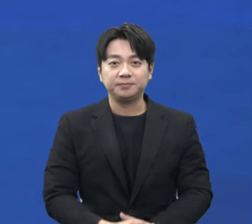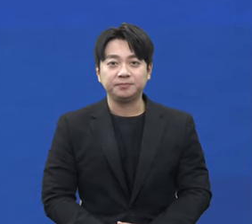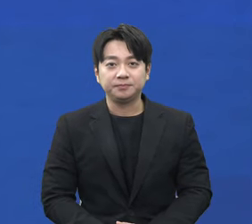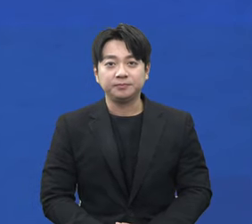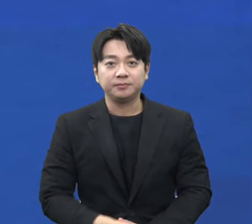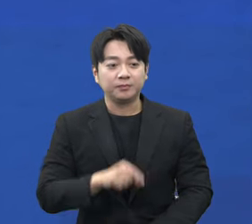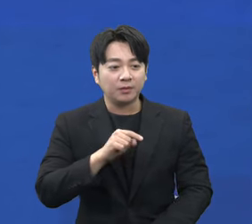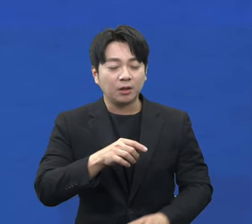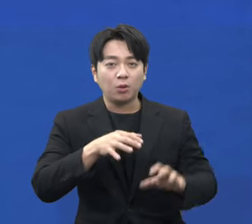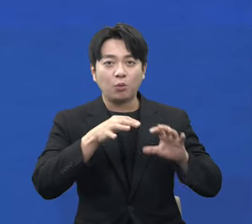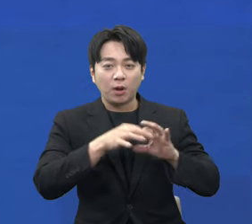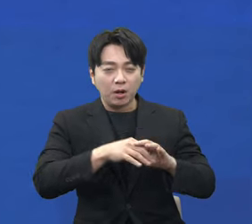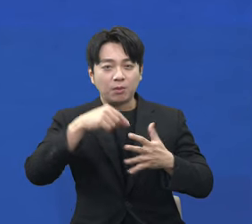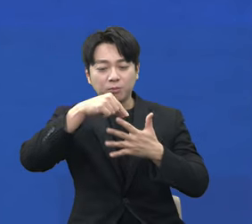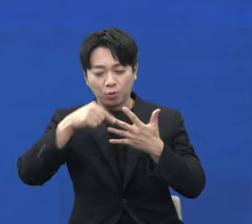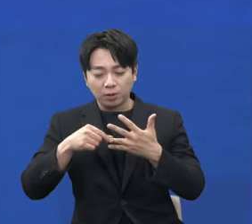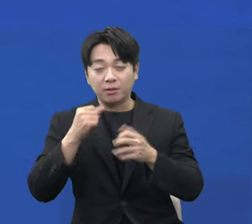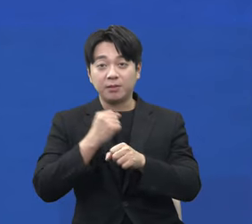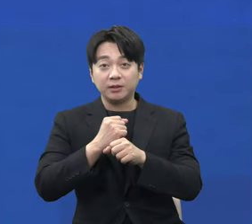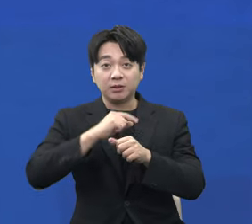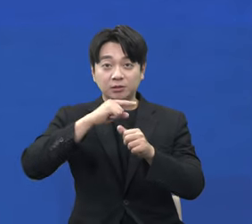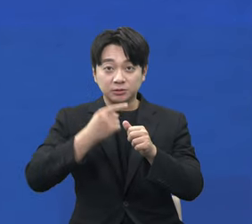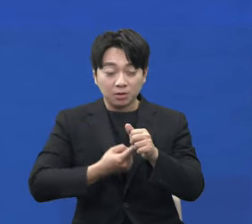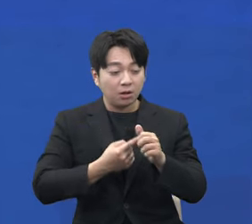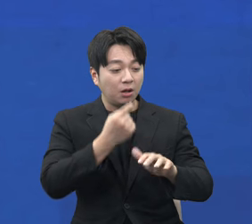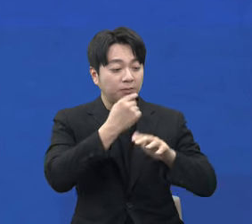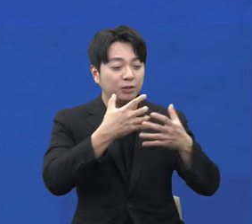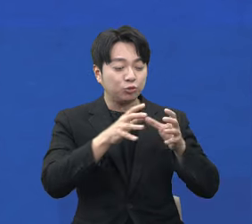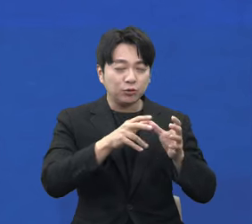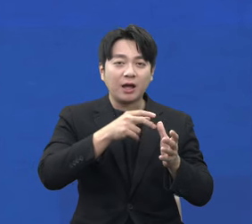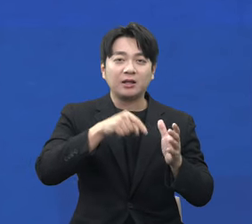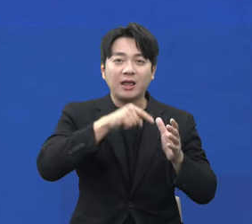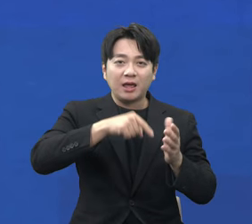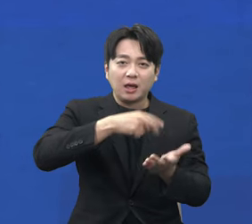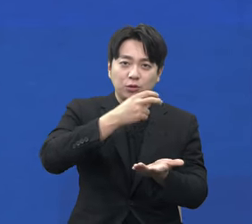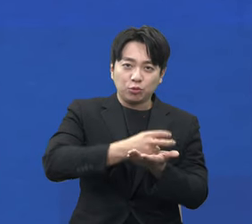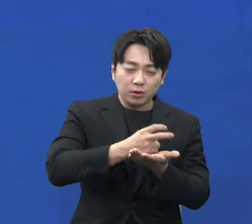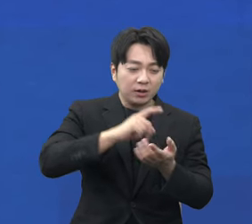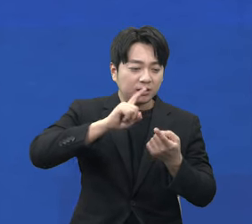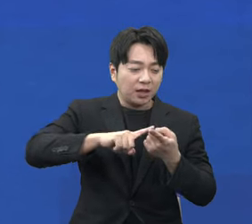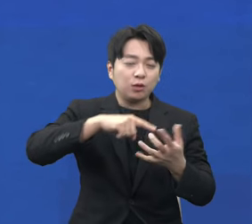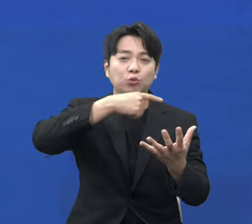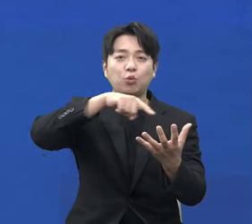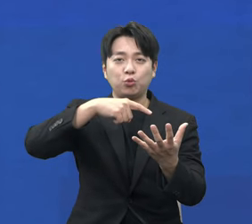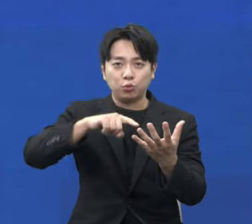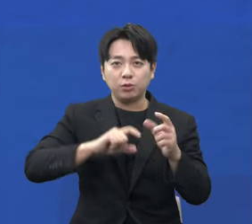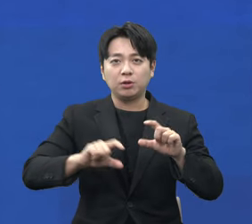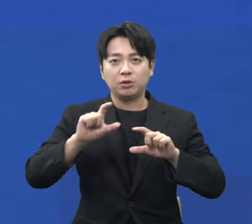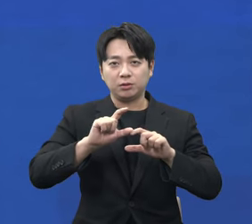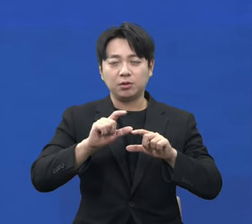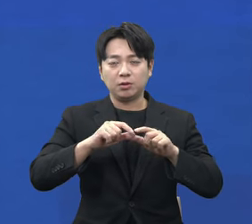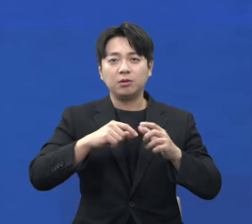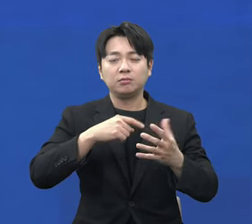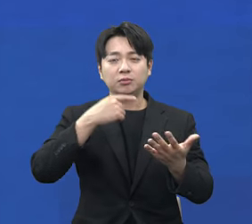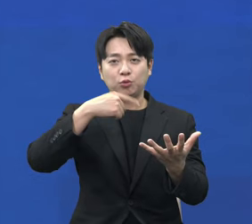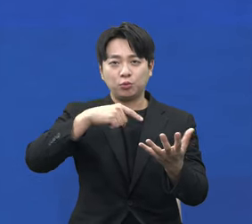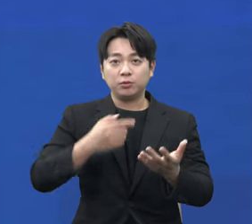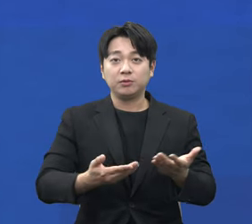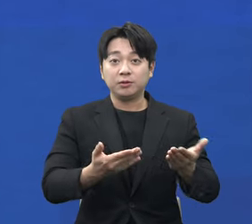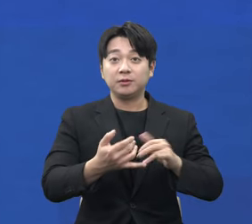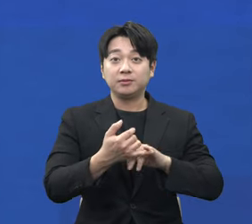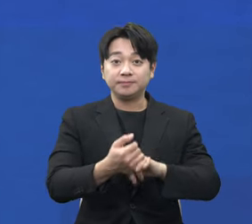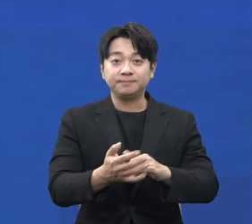만들고 민주당 강령 당원 단규에 대한 교육을 실시하겠습니다. 송치윤의 다섯 번째